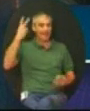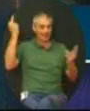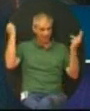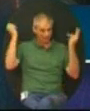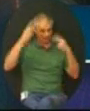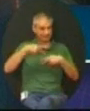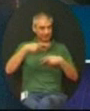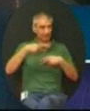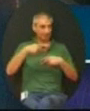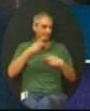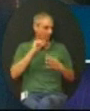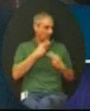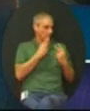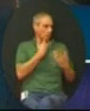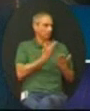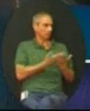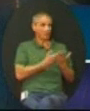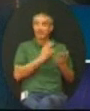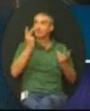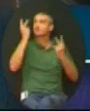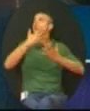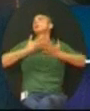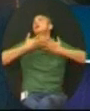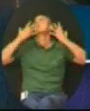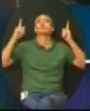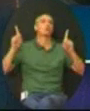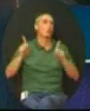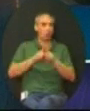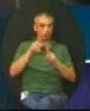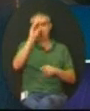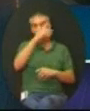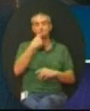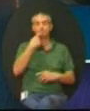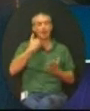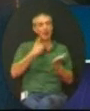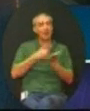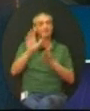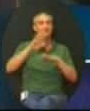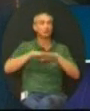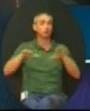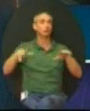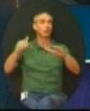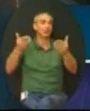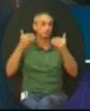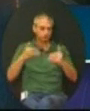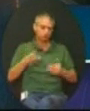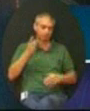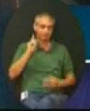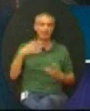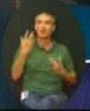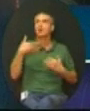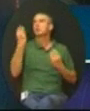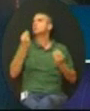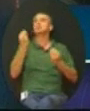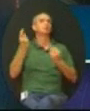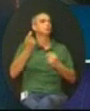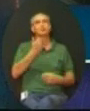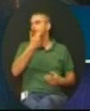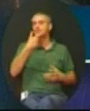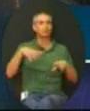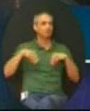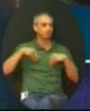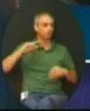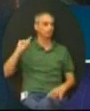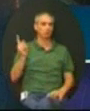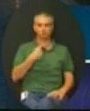הסכם דרמטי, הסכם דרמטי כמו אוסלו, שאומר לוותר על שטחים, זה צריך להיות משהו שיש בו כמעט